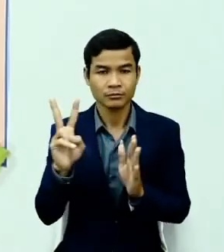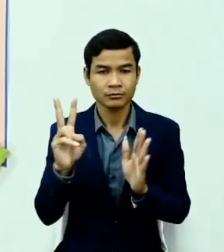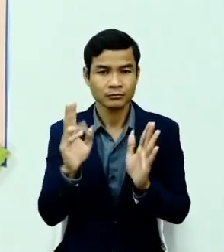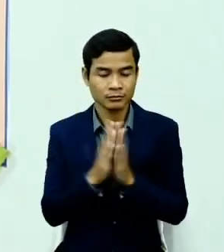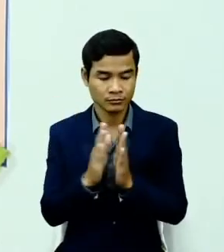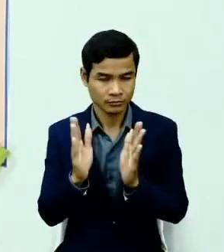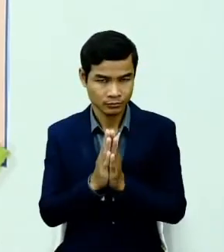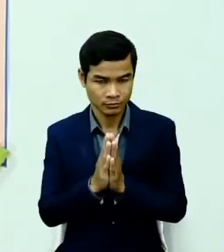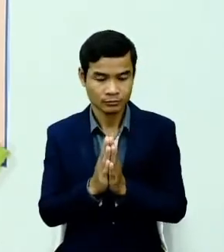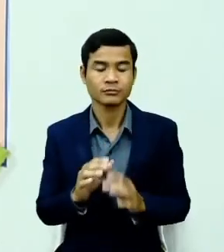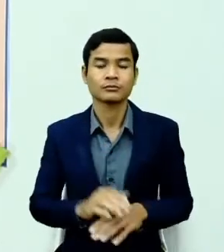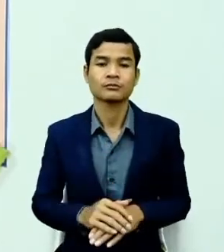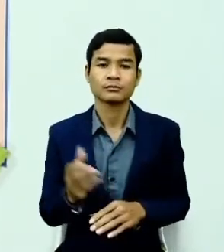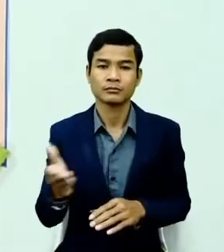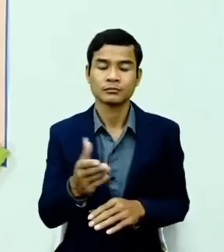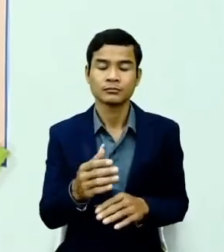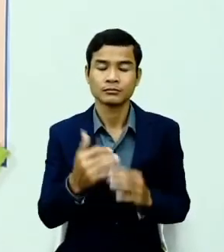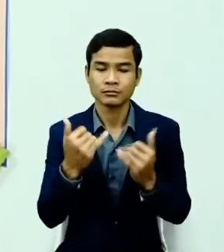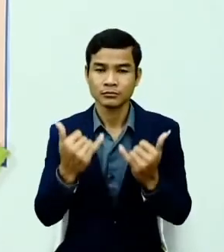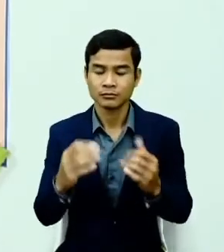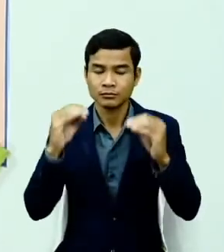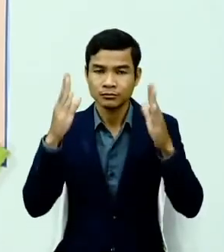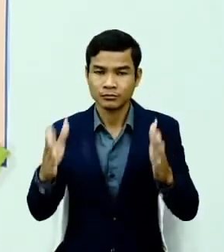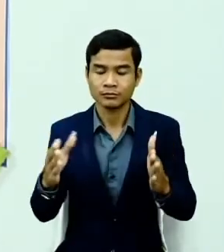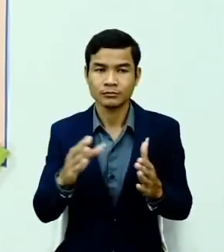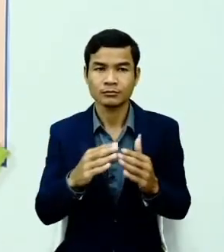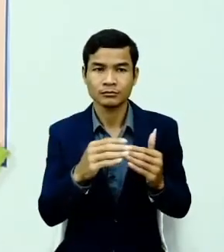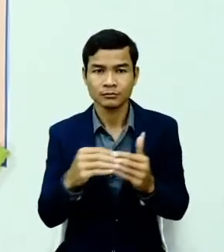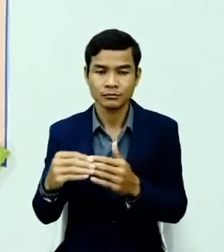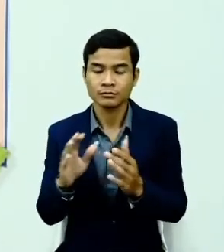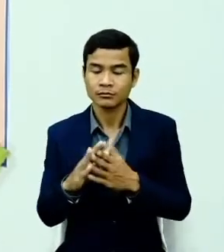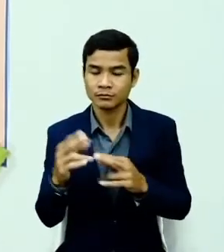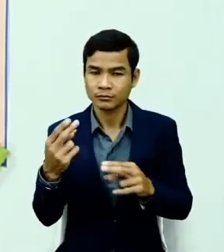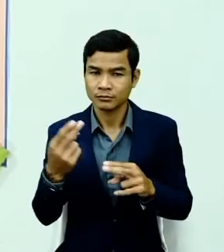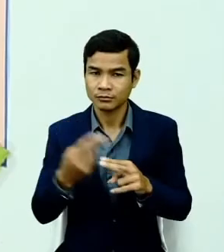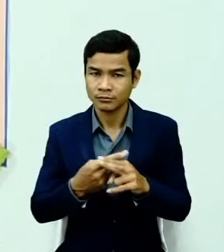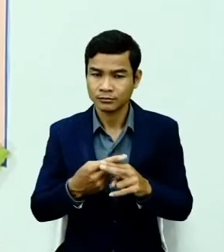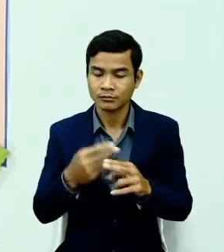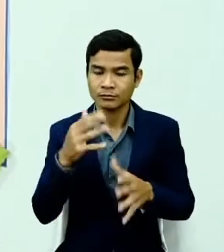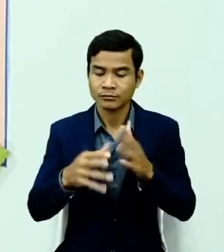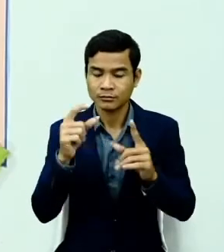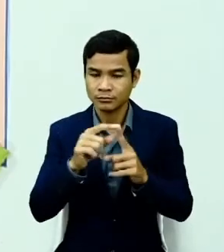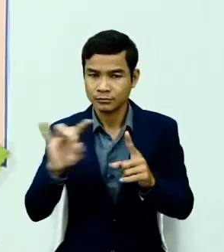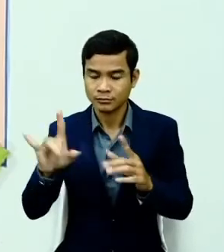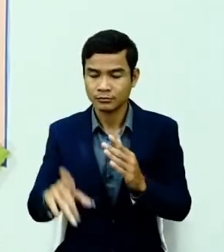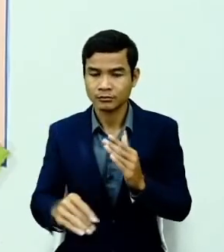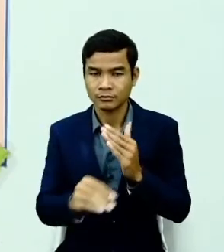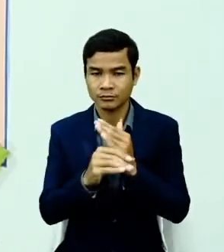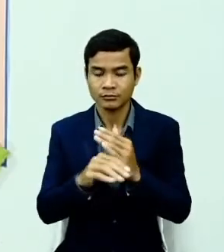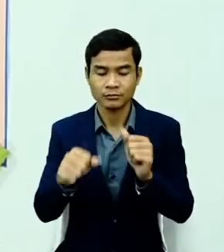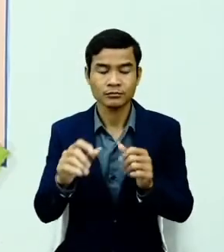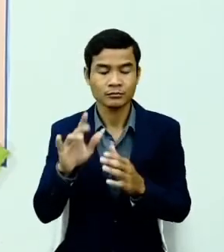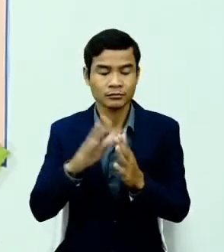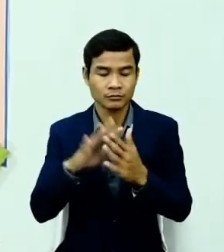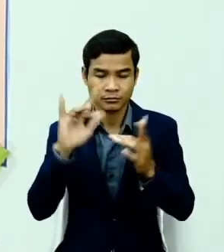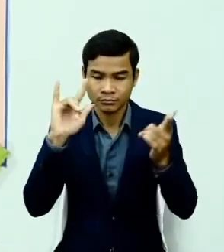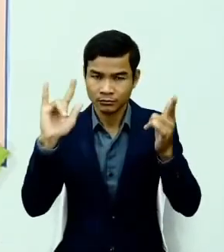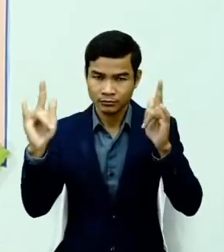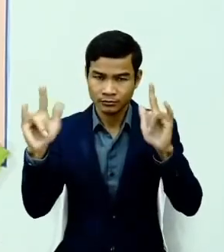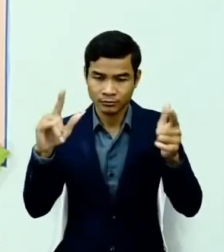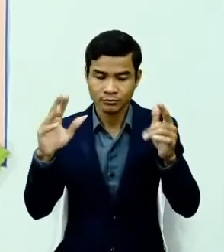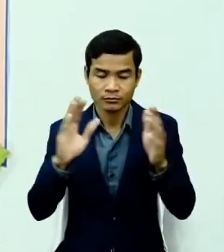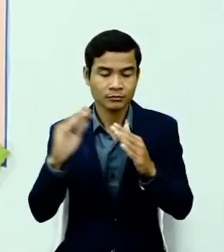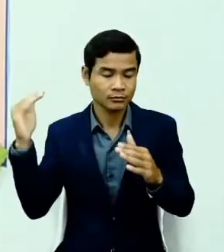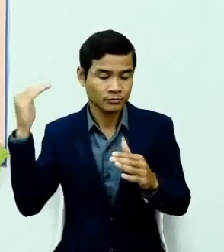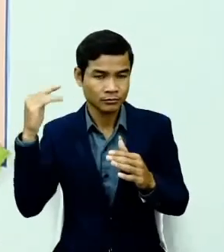ងឥឡូវនេះអ្នកគ្រូនឹងនាំកូនកូនទៅវឹកហាត់អានព្យាងបន្ថែមទៀតគឺការអានព្យាងដោយប្រៀបធៀបគូសោចា